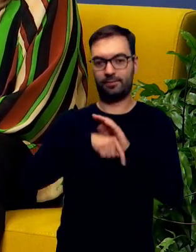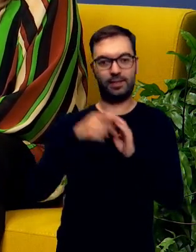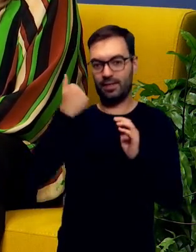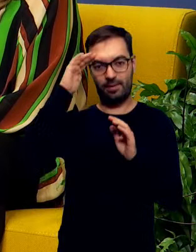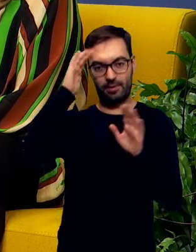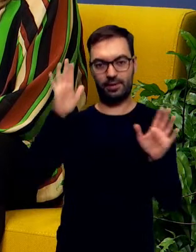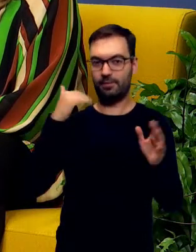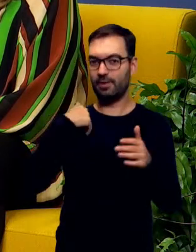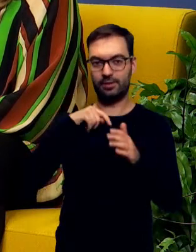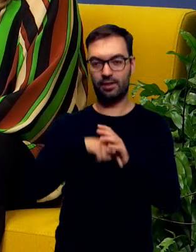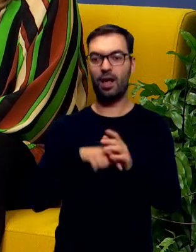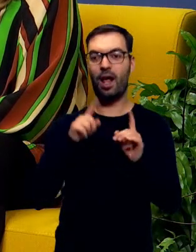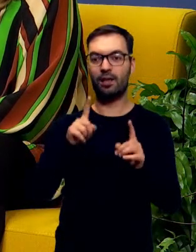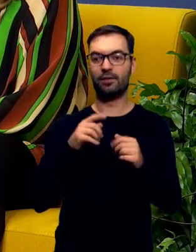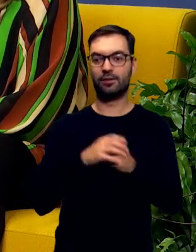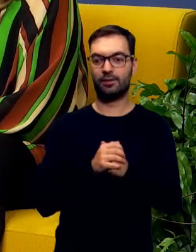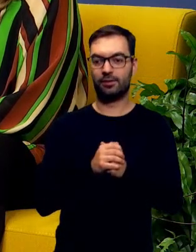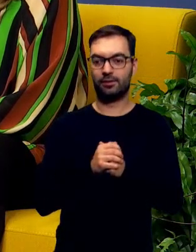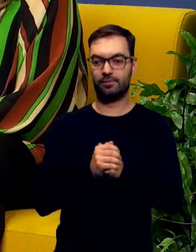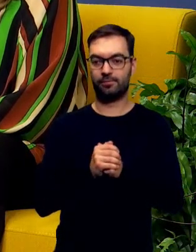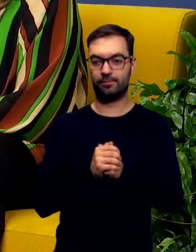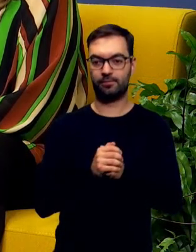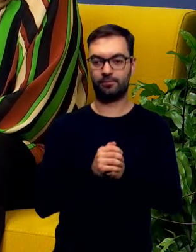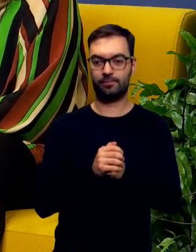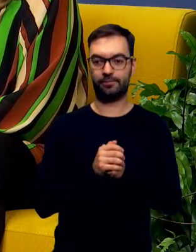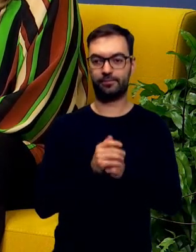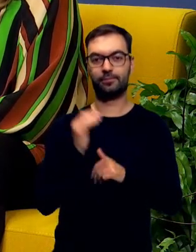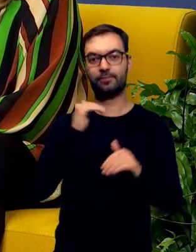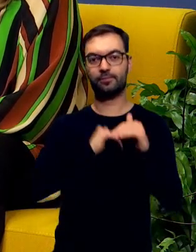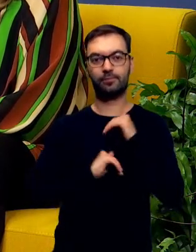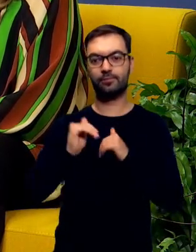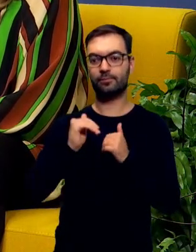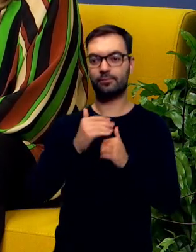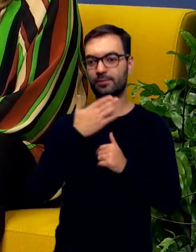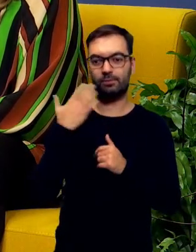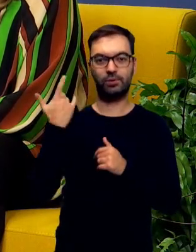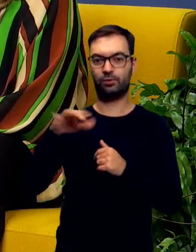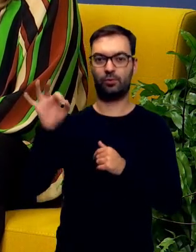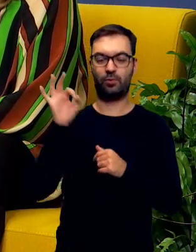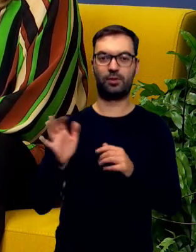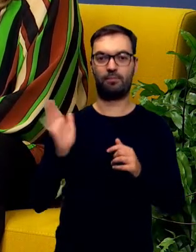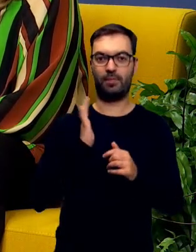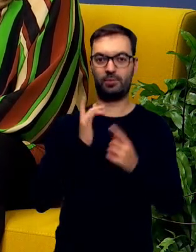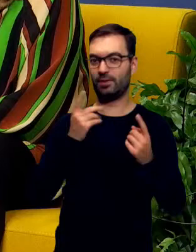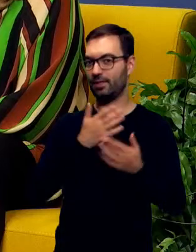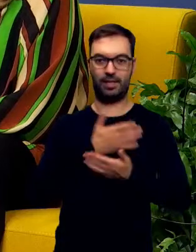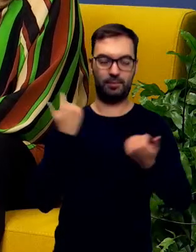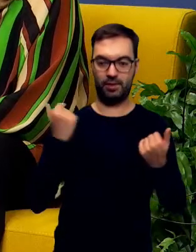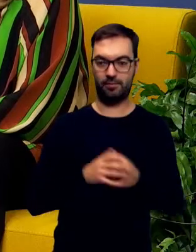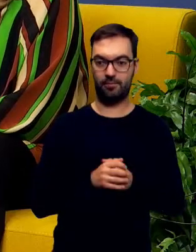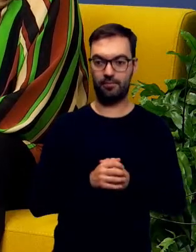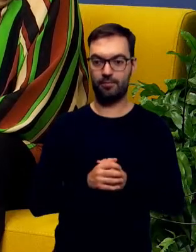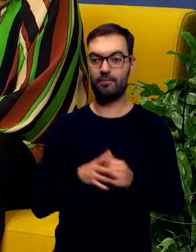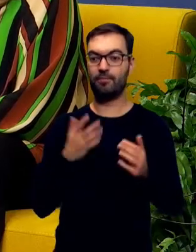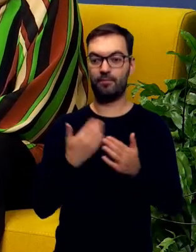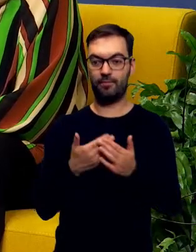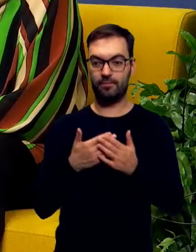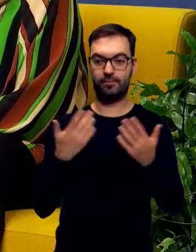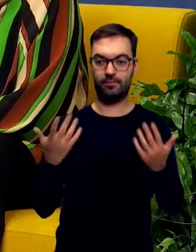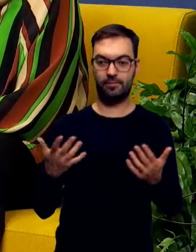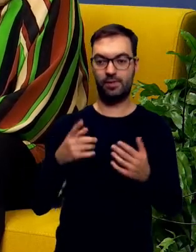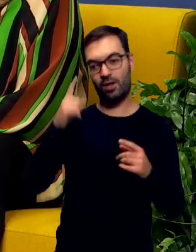nie pamiętam tego, ale no, wydaje się, że w górach nie ma stuprocentowo bezpiecznych sytuacji. W związku z